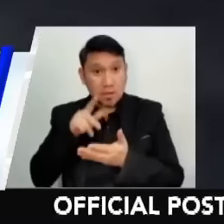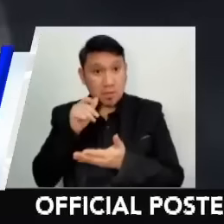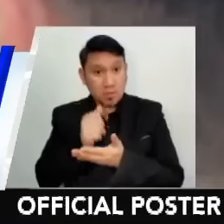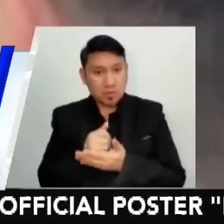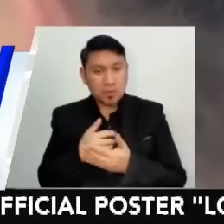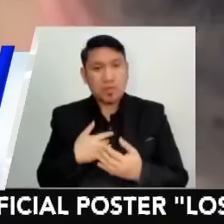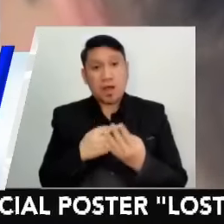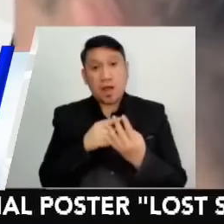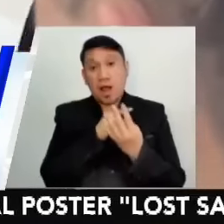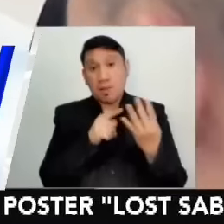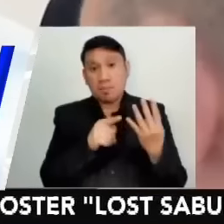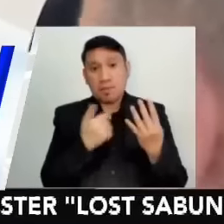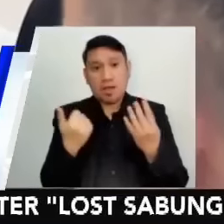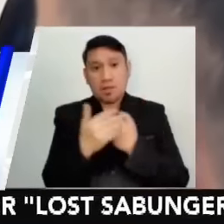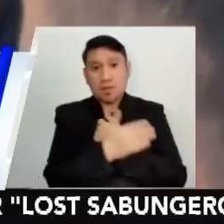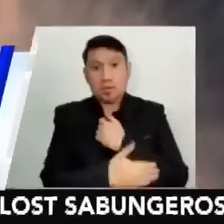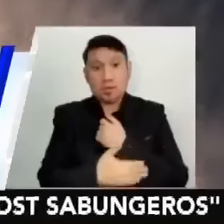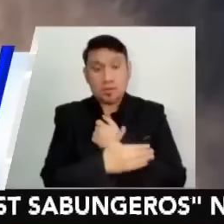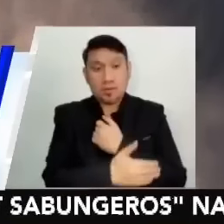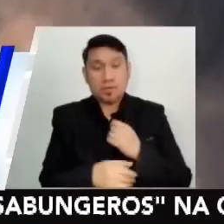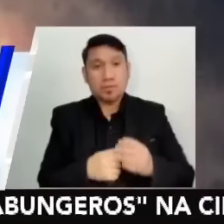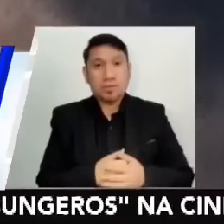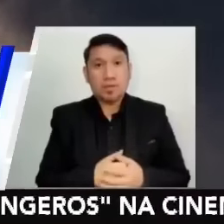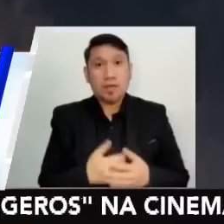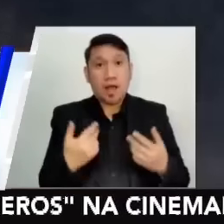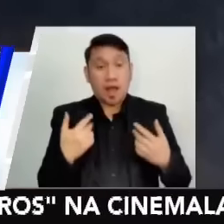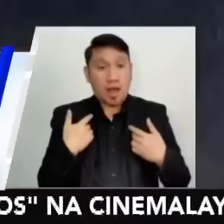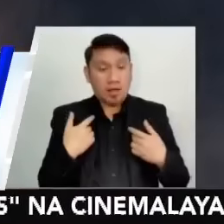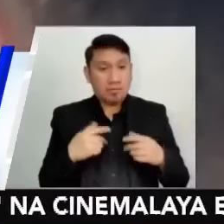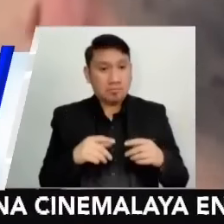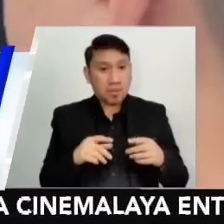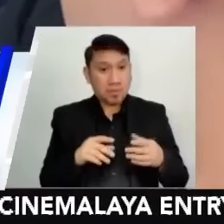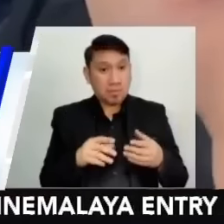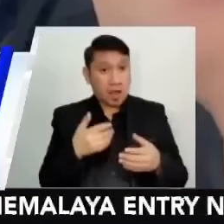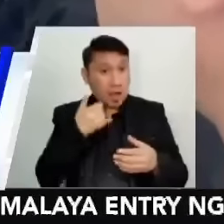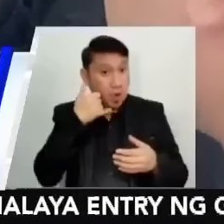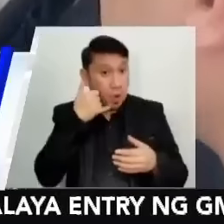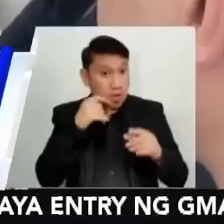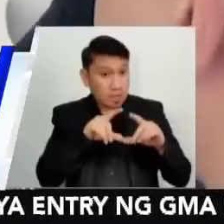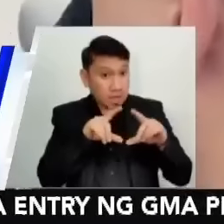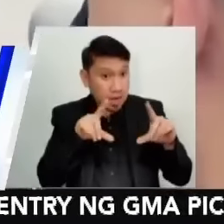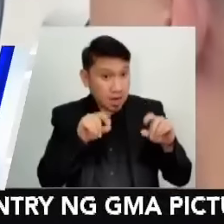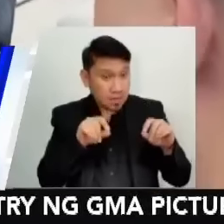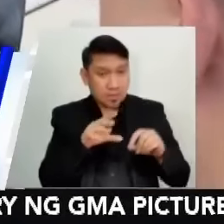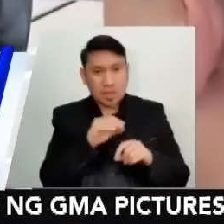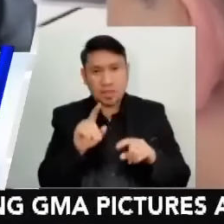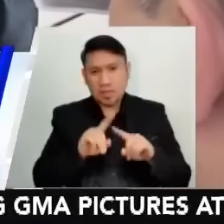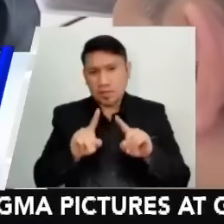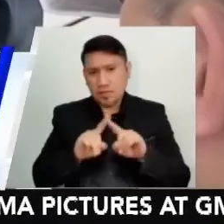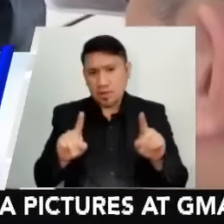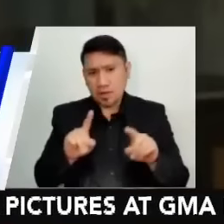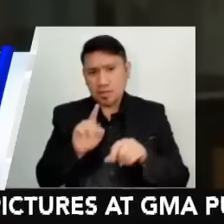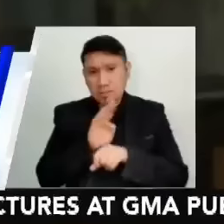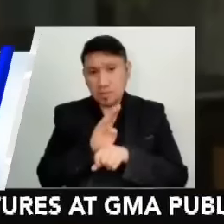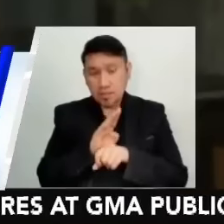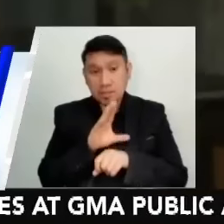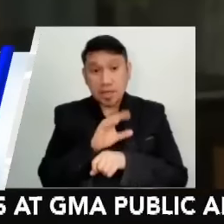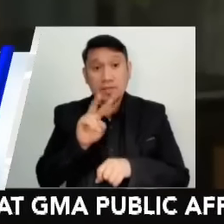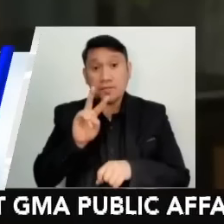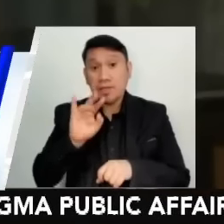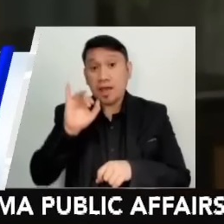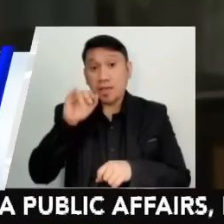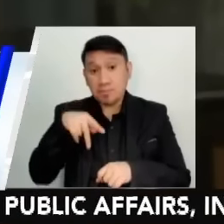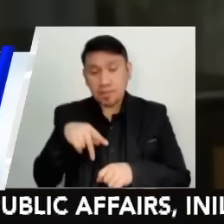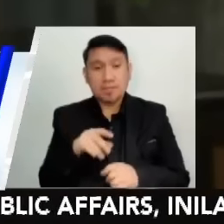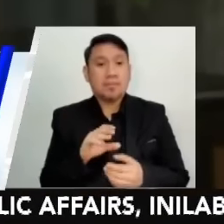bansa. Meron ding mga calling cards para sa iba't ibang negosyo at VIP casino cards. Kasi VIP cards